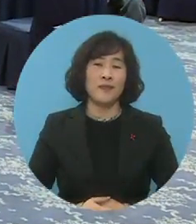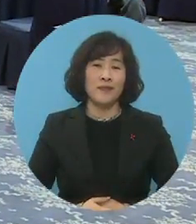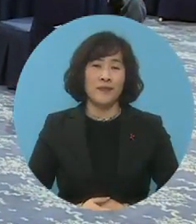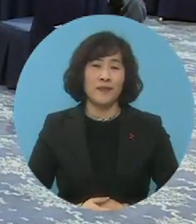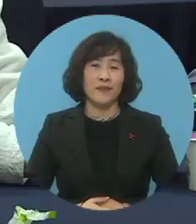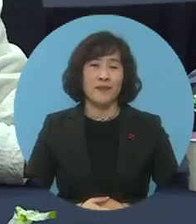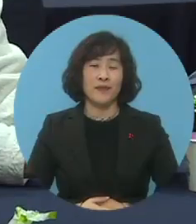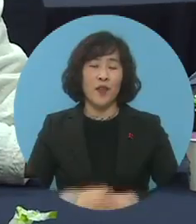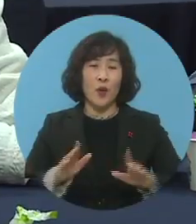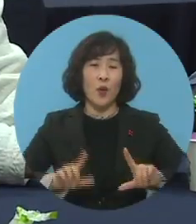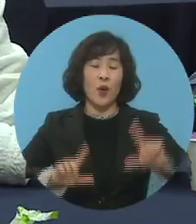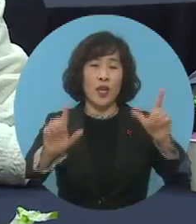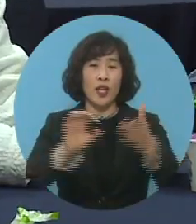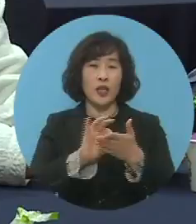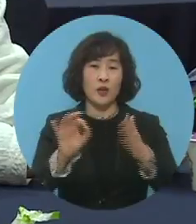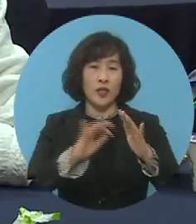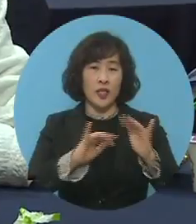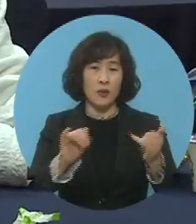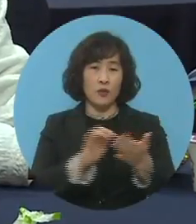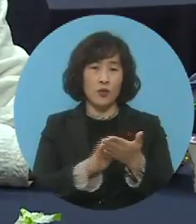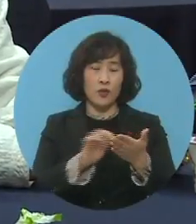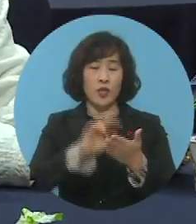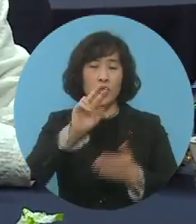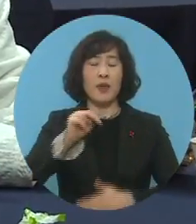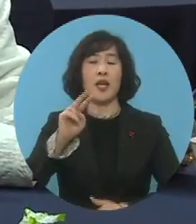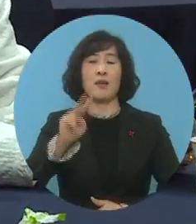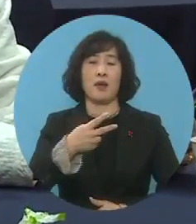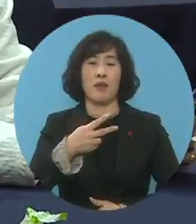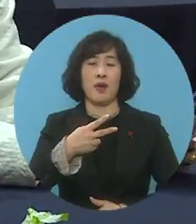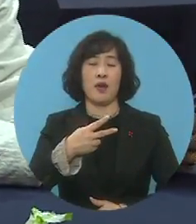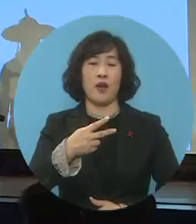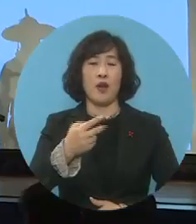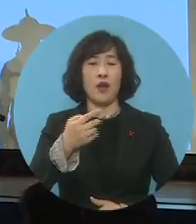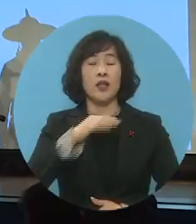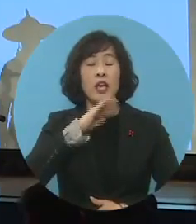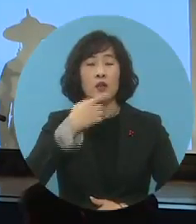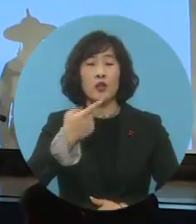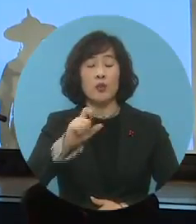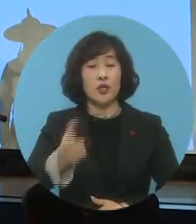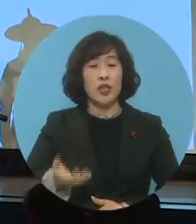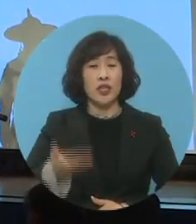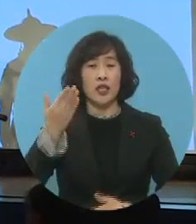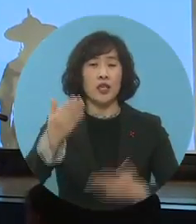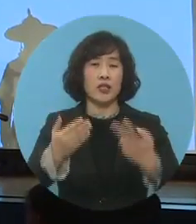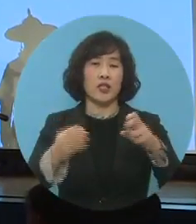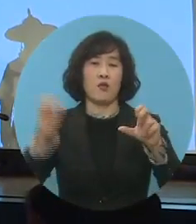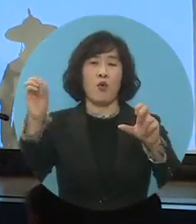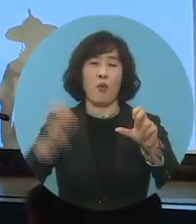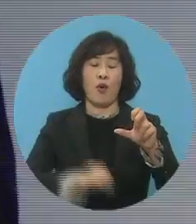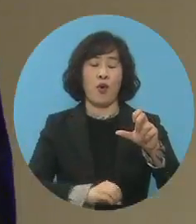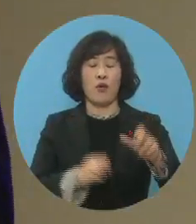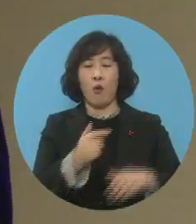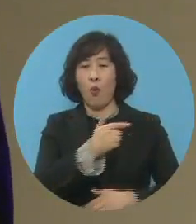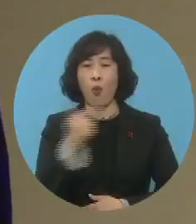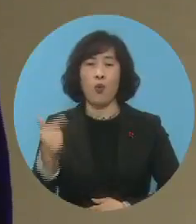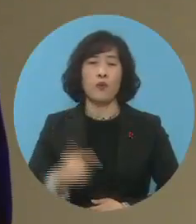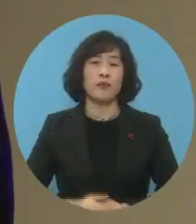마을 지도자, 활동가 등이 참석한 가운데 토크 콘서트, 마을 공동체 우수 사례 발표 등이